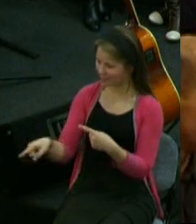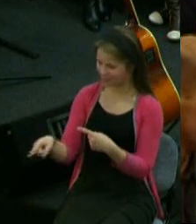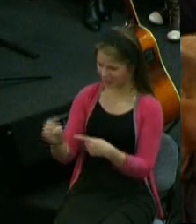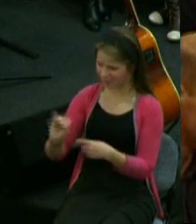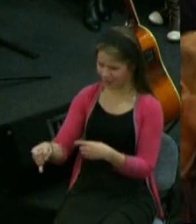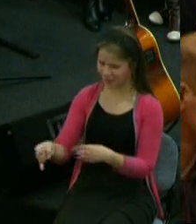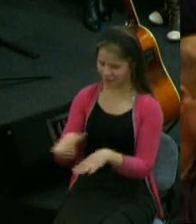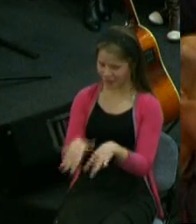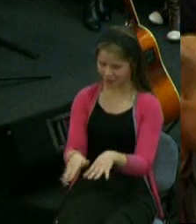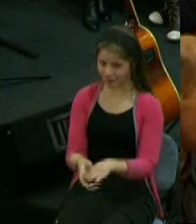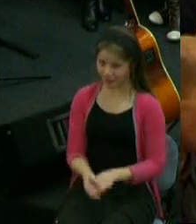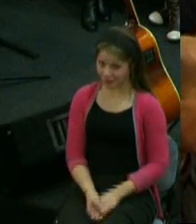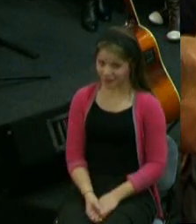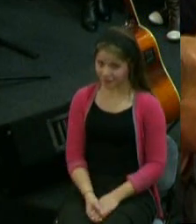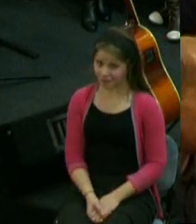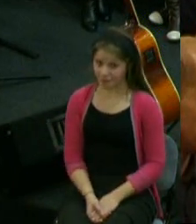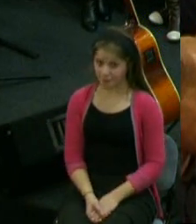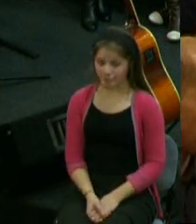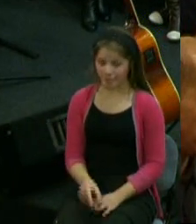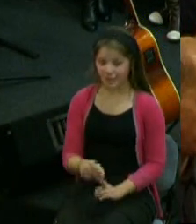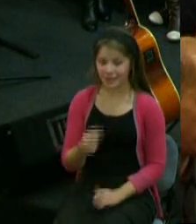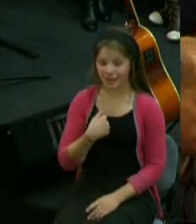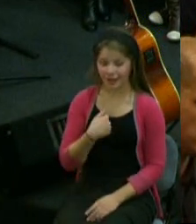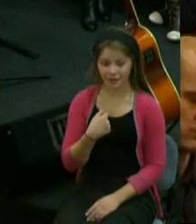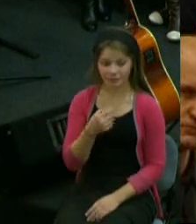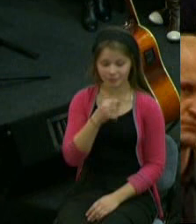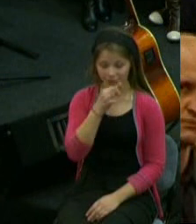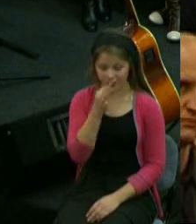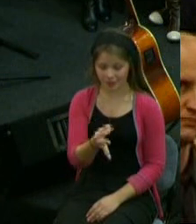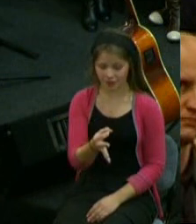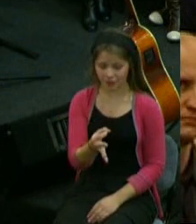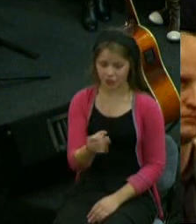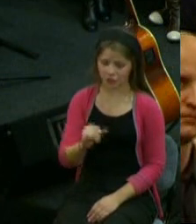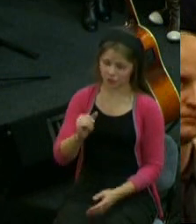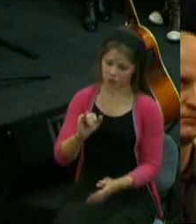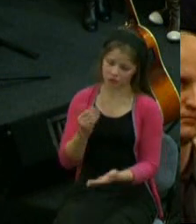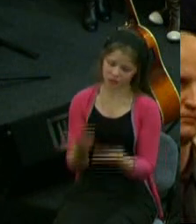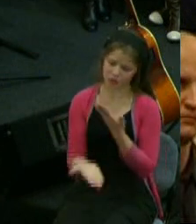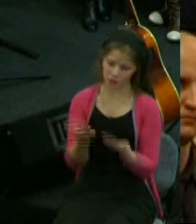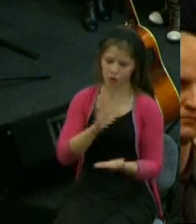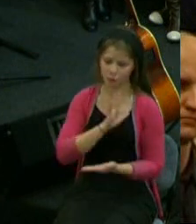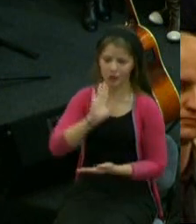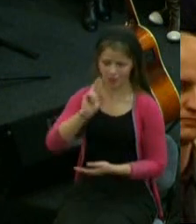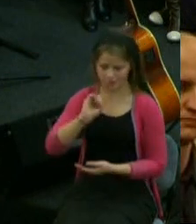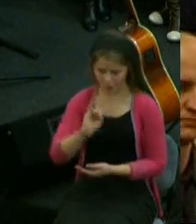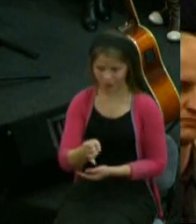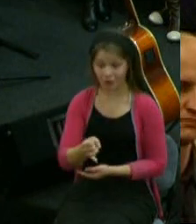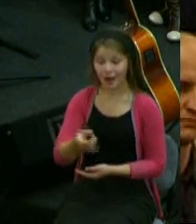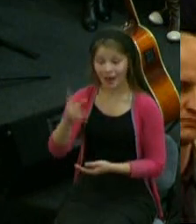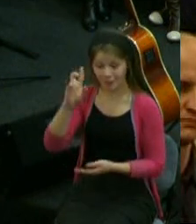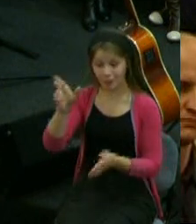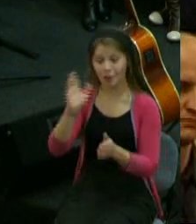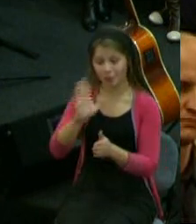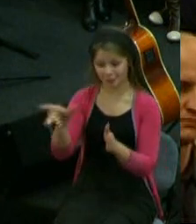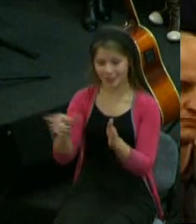не хочеш служити в хороших військах. Ви знаєте, як казав, я і якщо там і там буду, але щоб головне, щоб Бог був зі